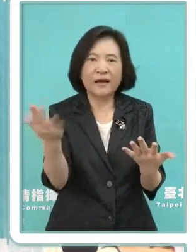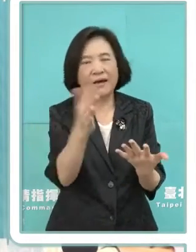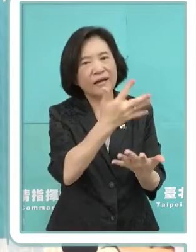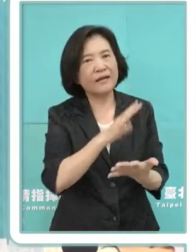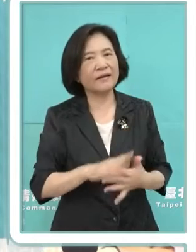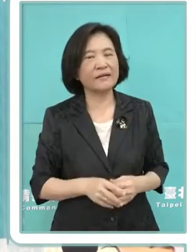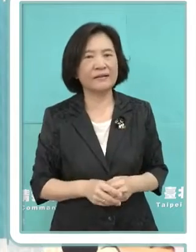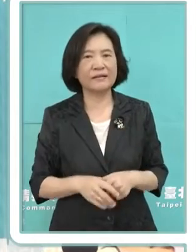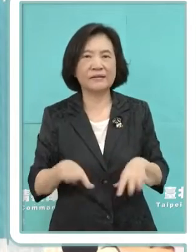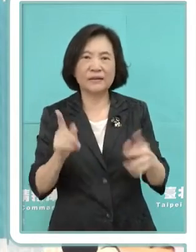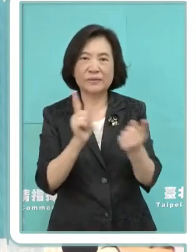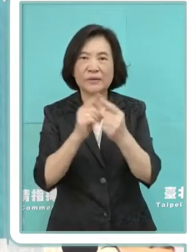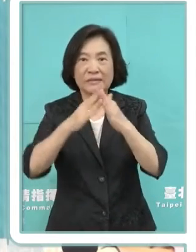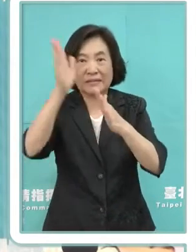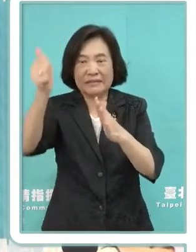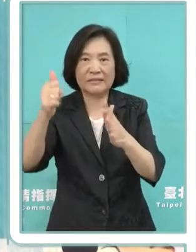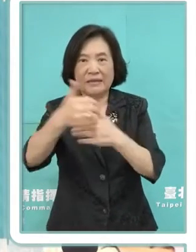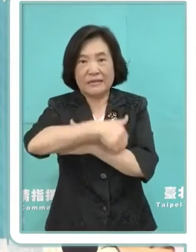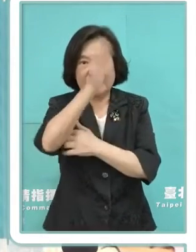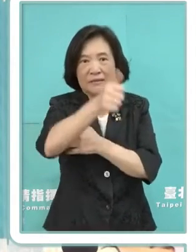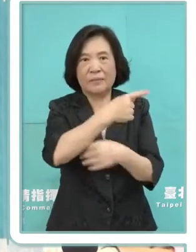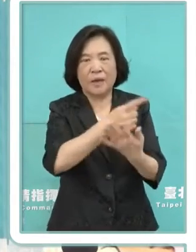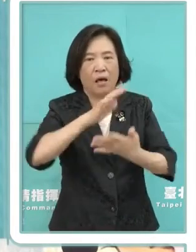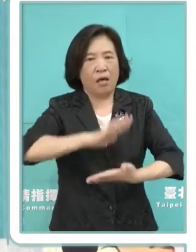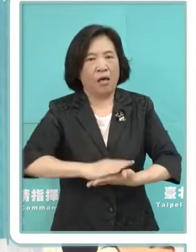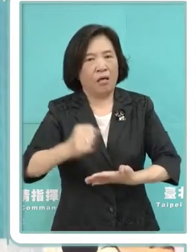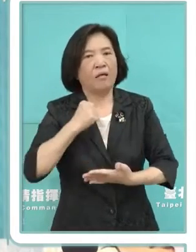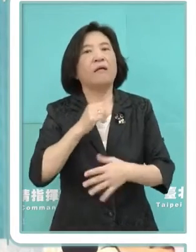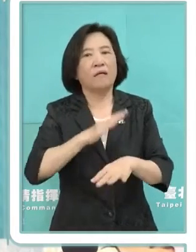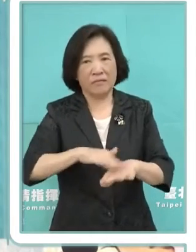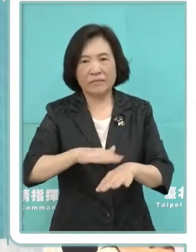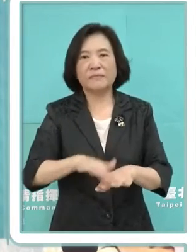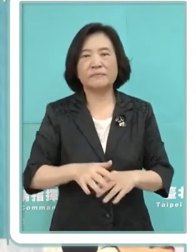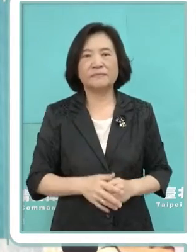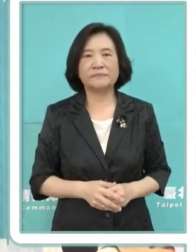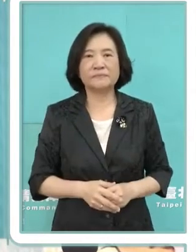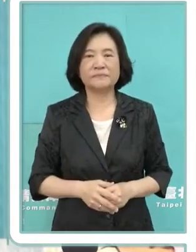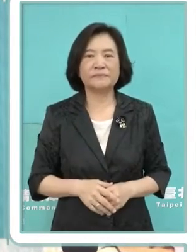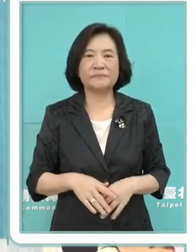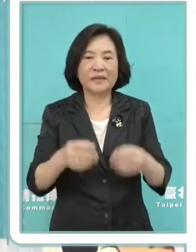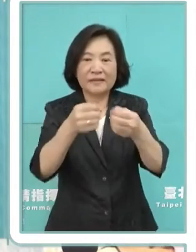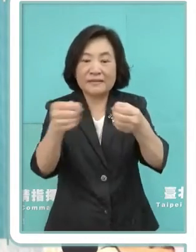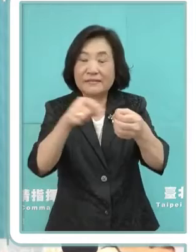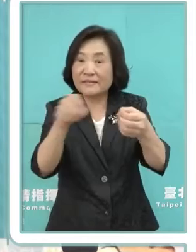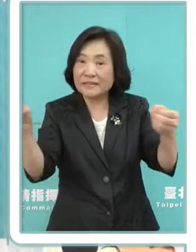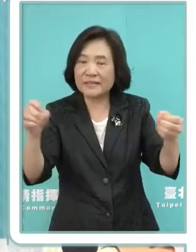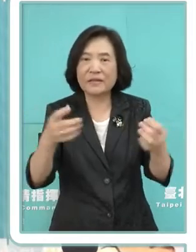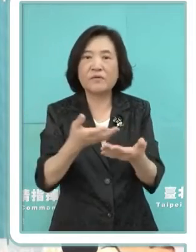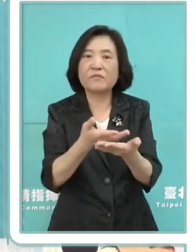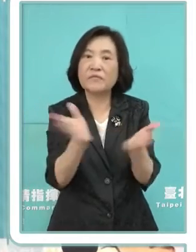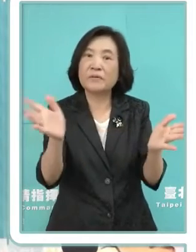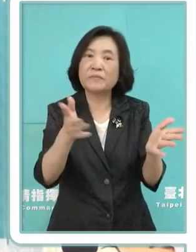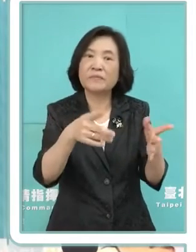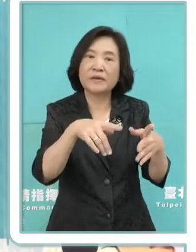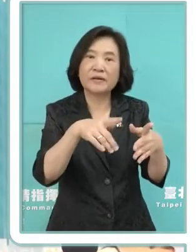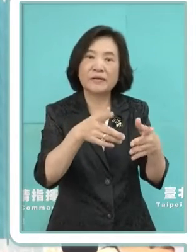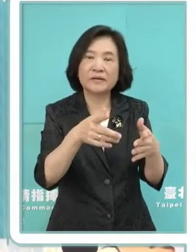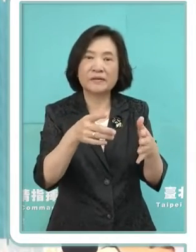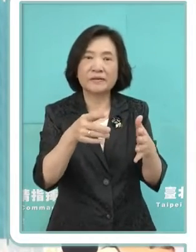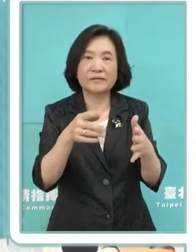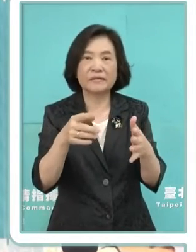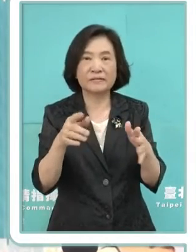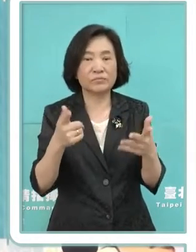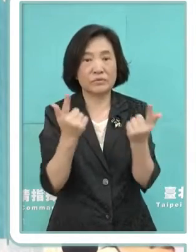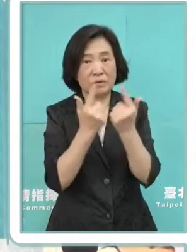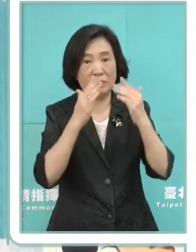以这对现实首长都是压力啊。那么疫苗的分配，你知道，目前在也